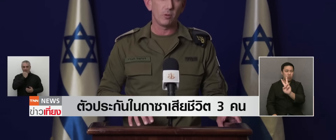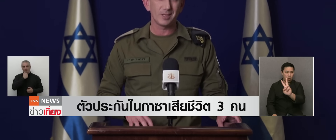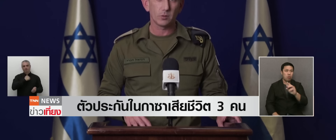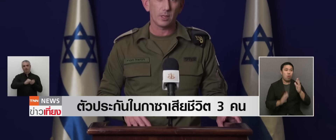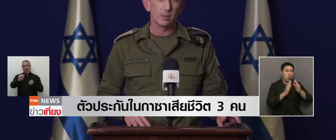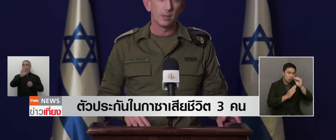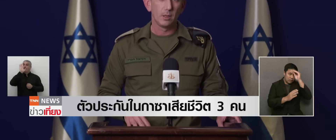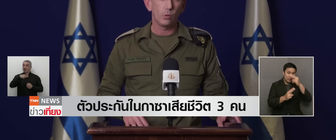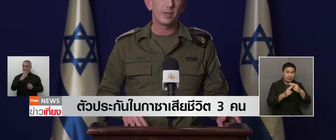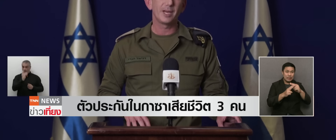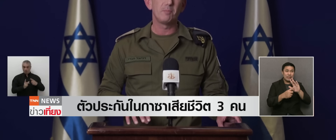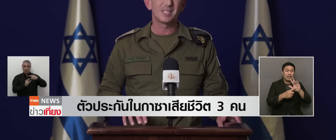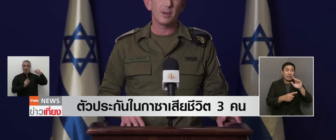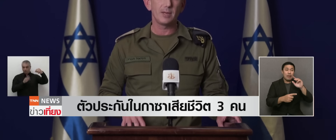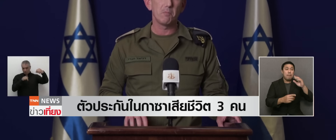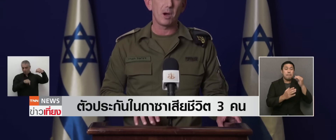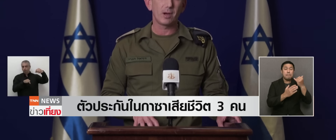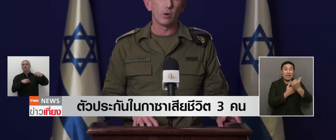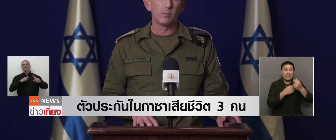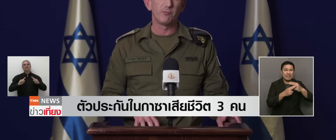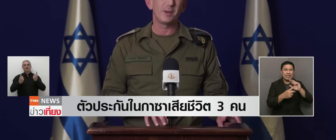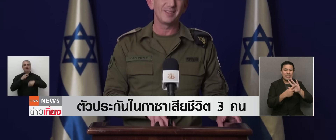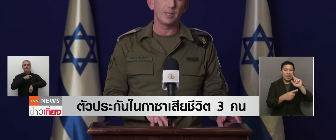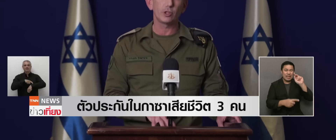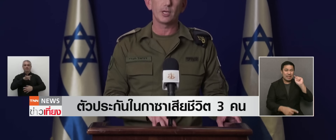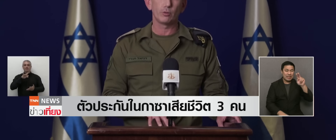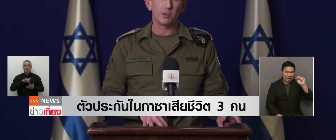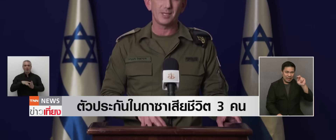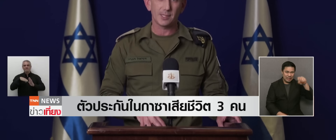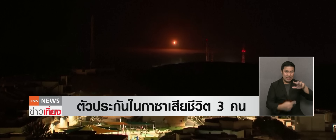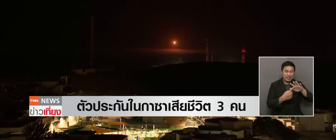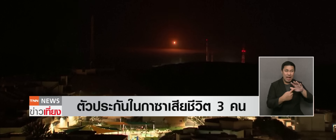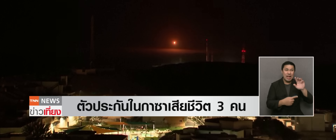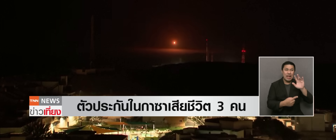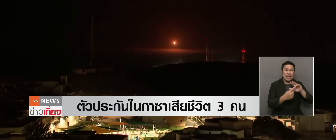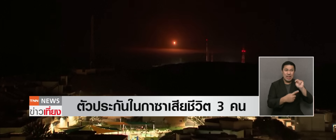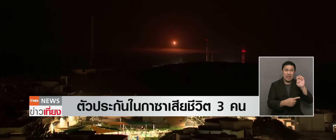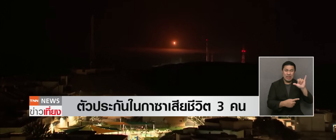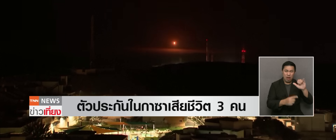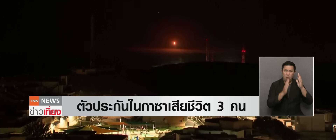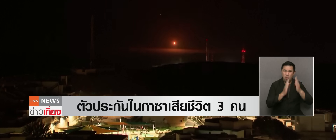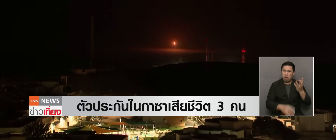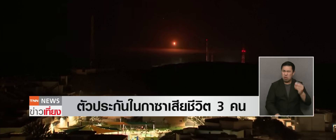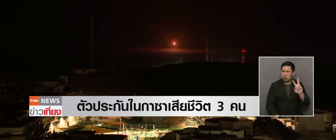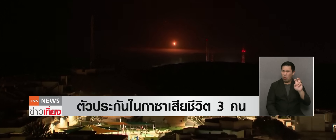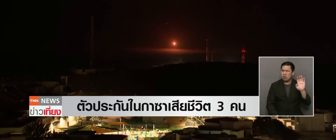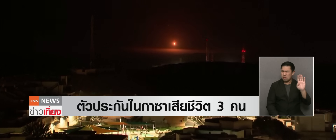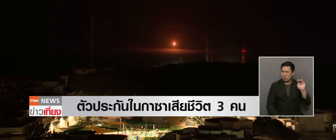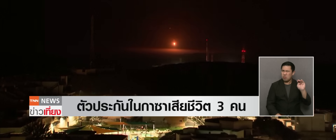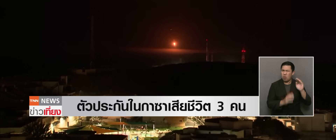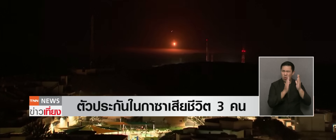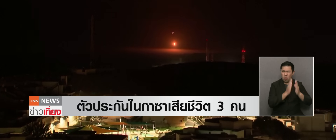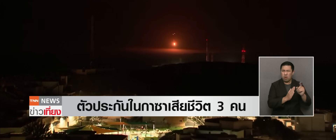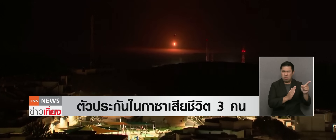ทั้งหมดกว่า240คนที่ยังถูกฮามาสจับตัวไว้สถานการณ์สู้รบล่าสุดในกาซา